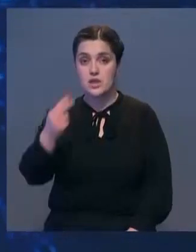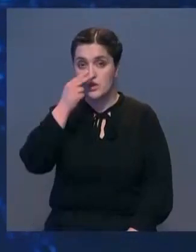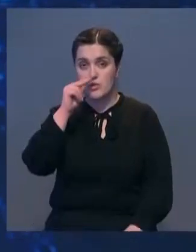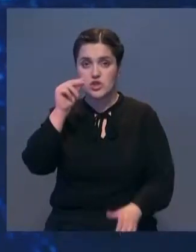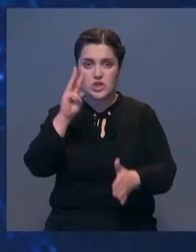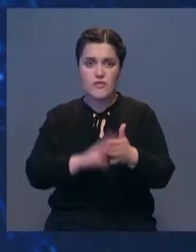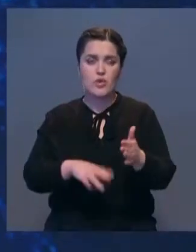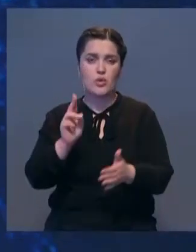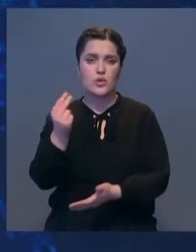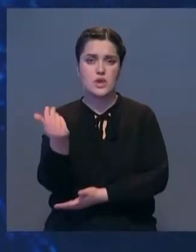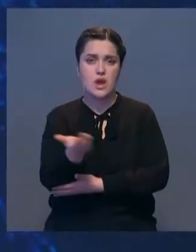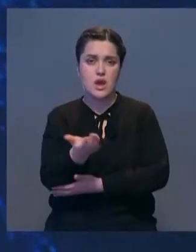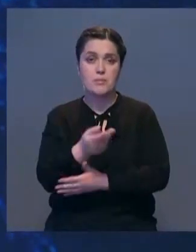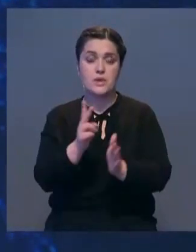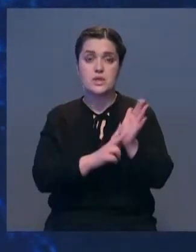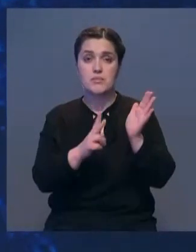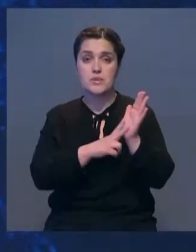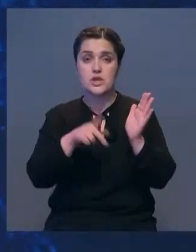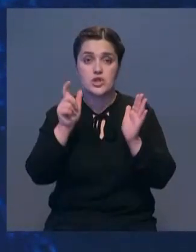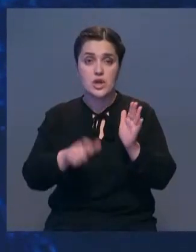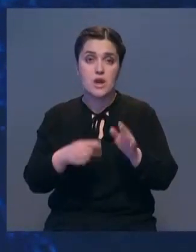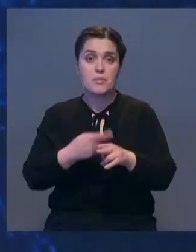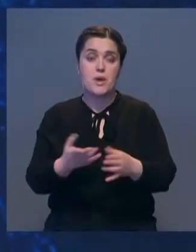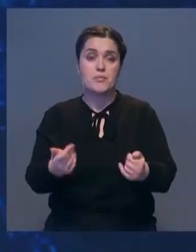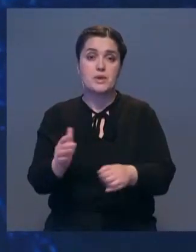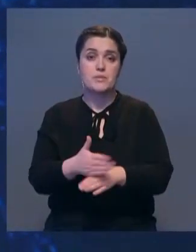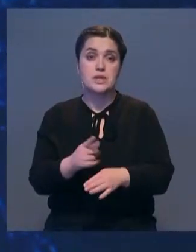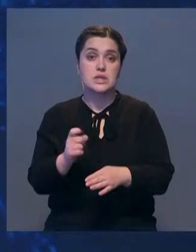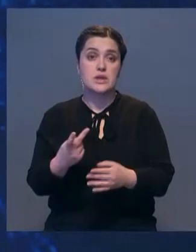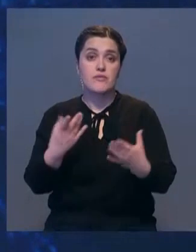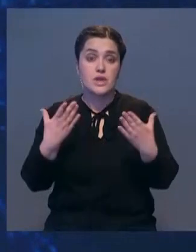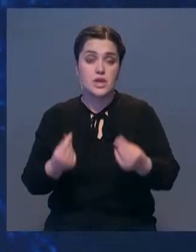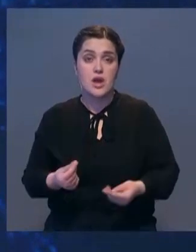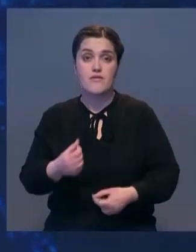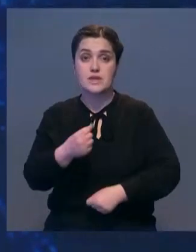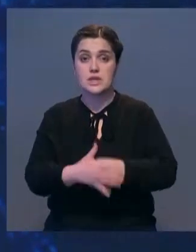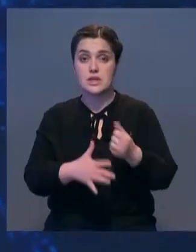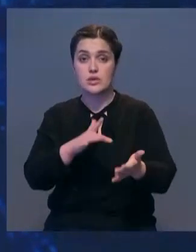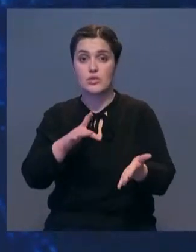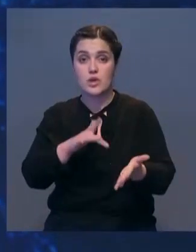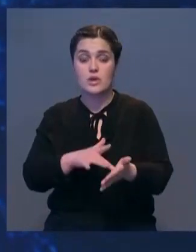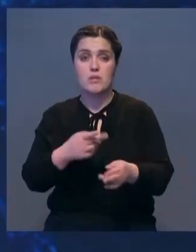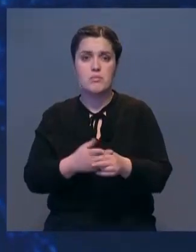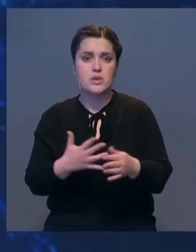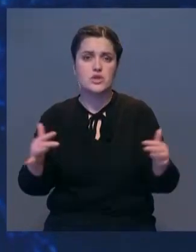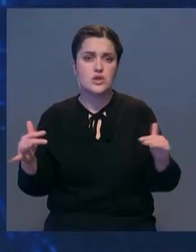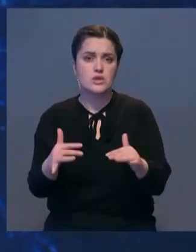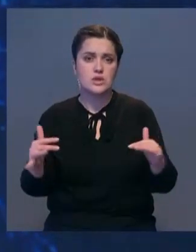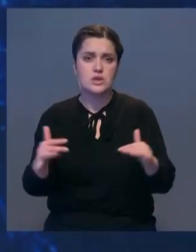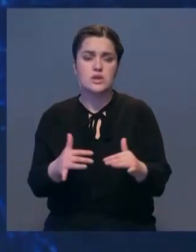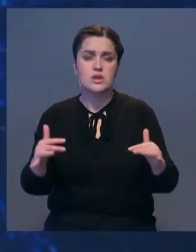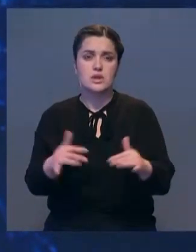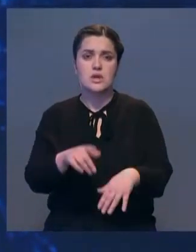В Шымкенте штрафуют попрошаек. 77 человек доставлены в приемник распределитель за 2 дня. В центре города, где обычно